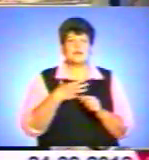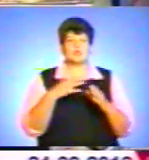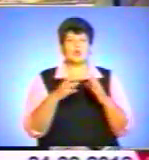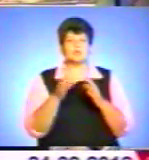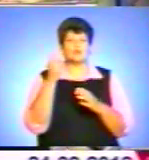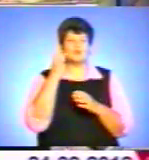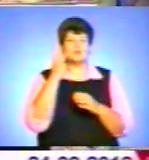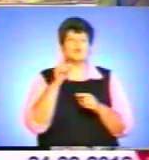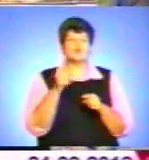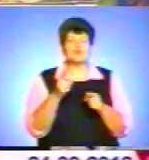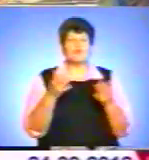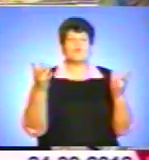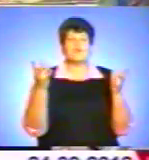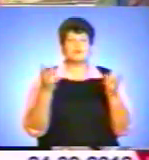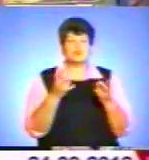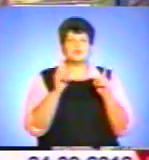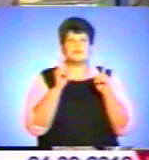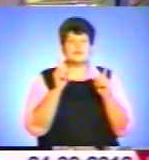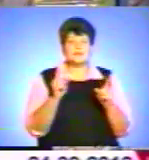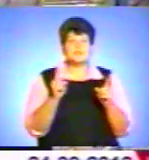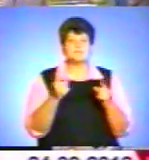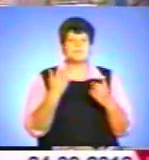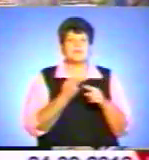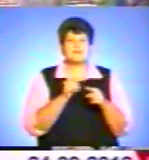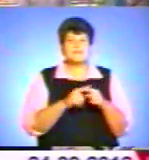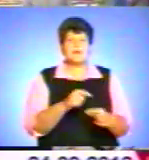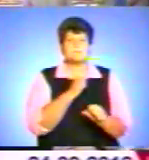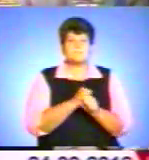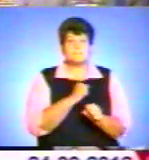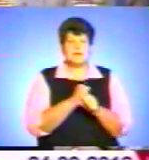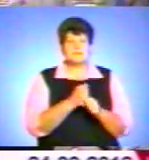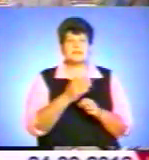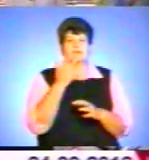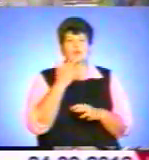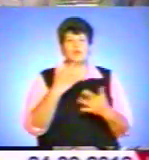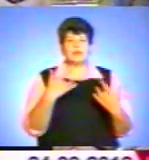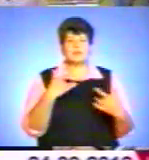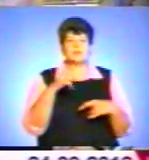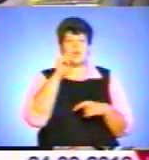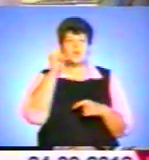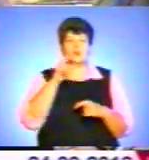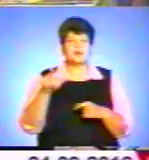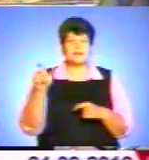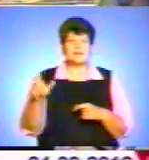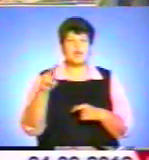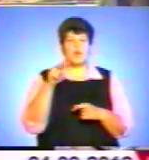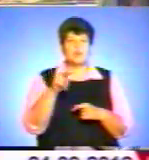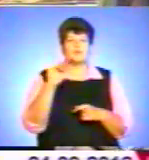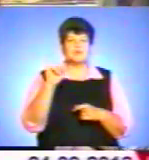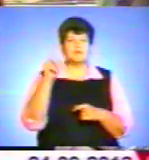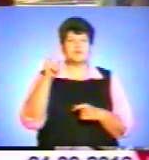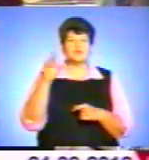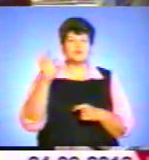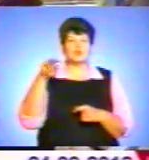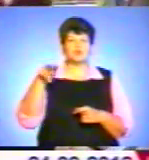постійно. Чого вартує лише оця сподвижницька праця народної артистки України Любові Ізотової, яка разом